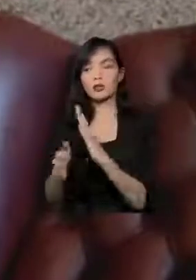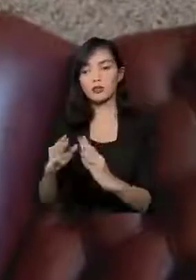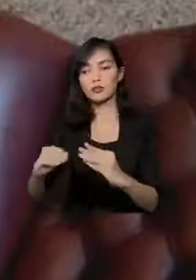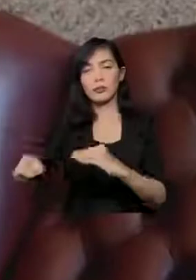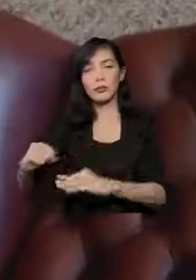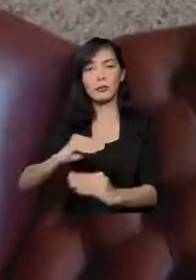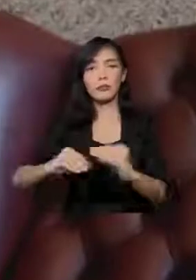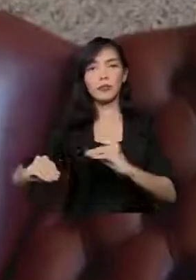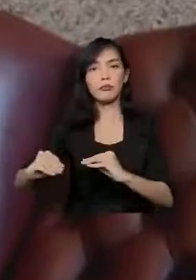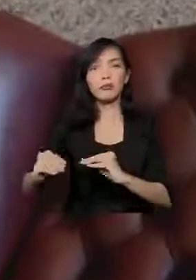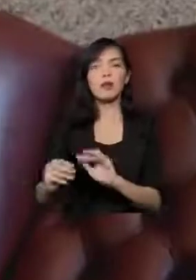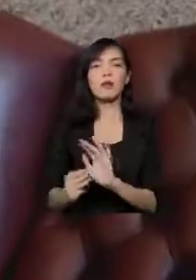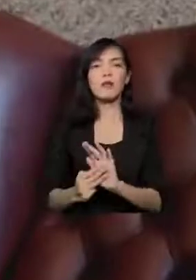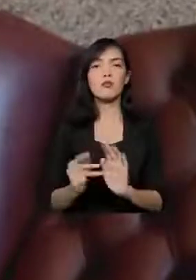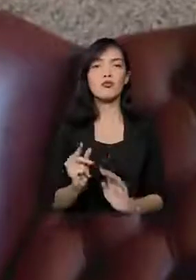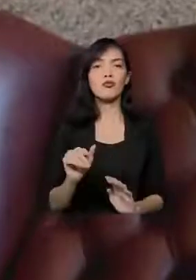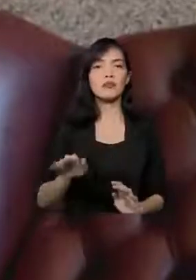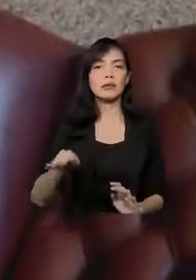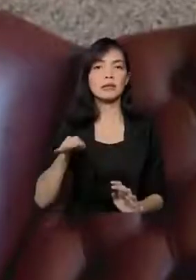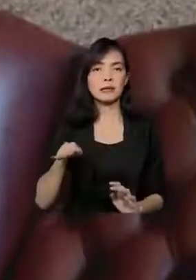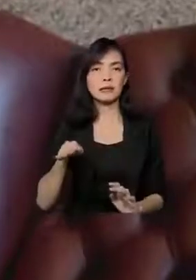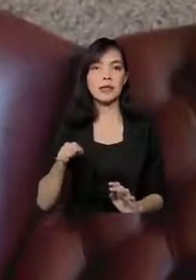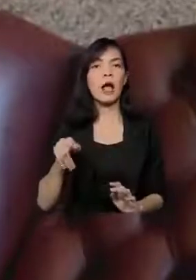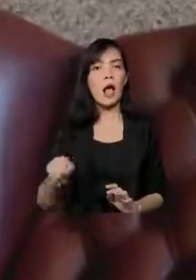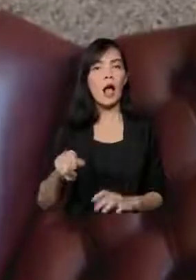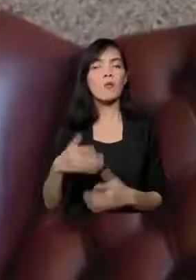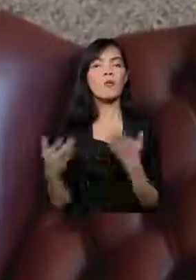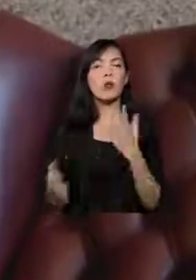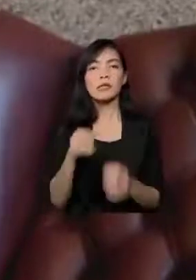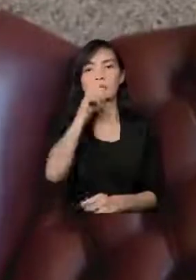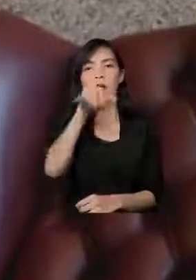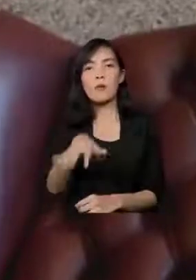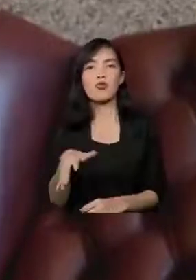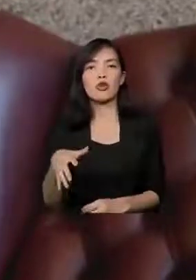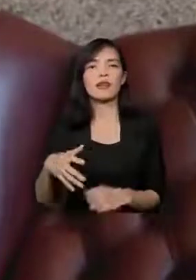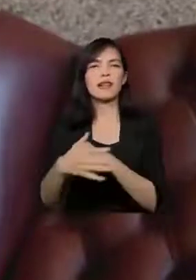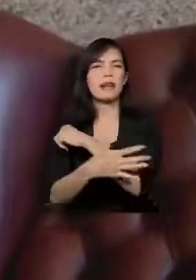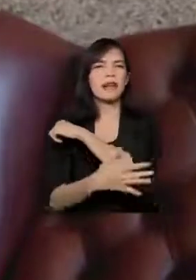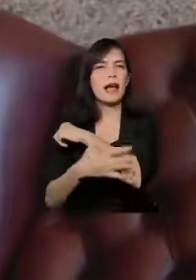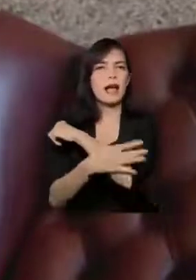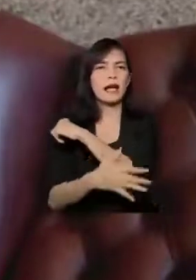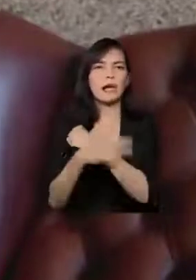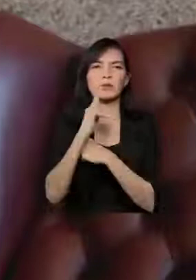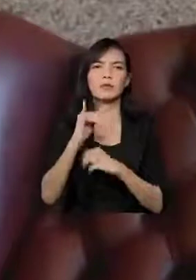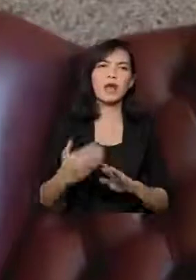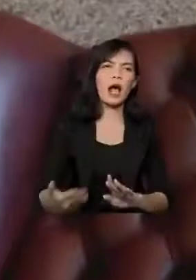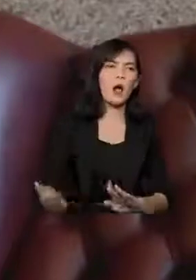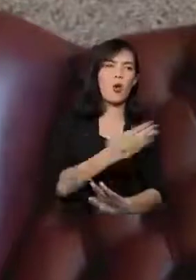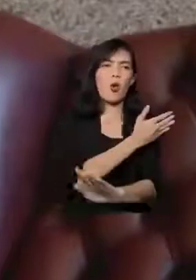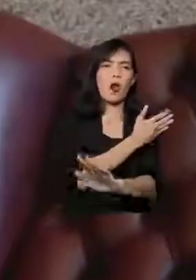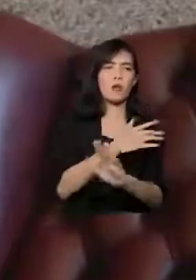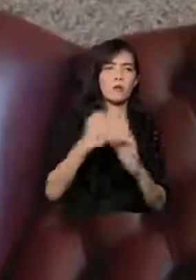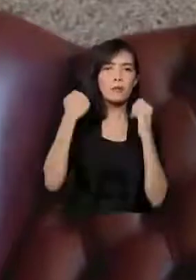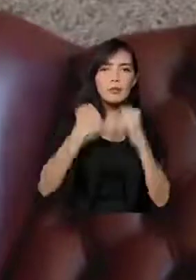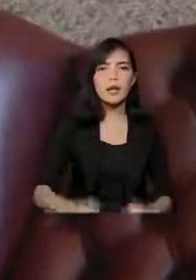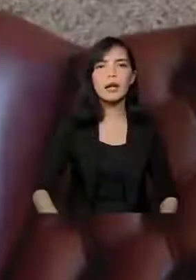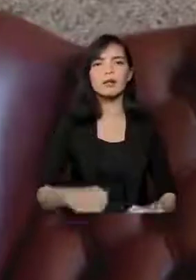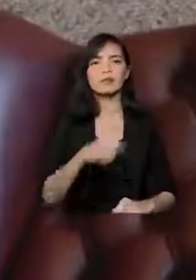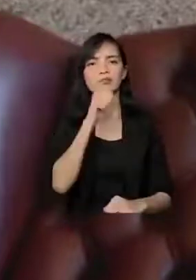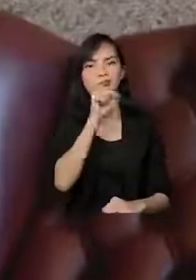bahkan mungkin Singapura salah satu negara yang paling awal berani